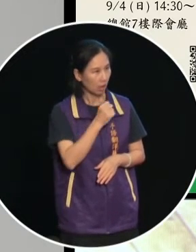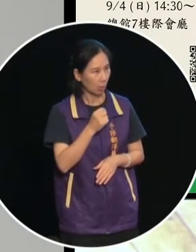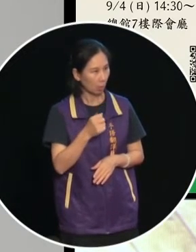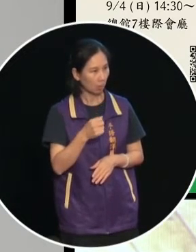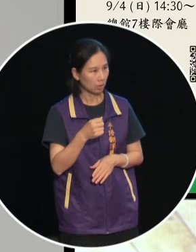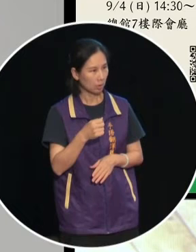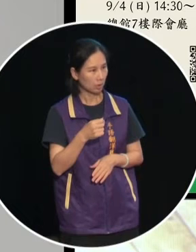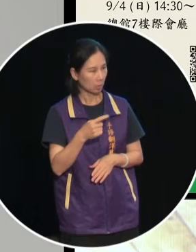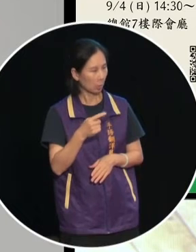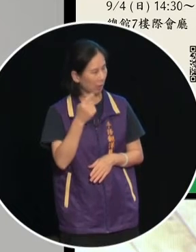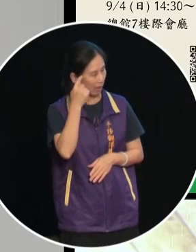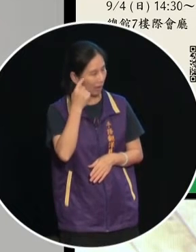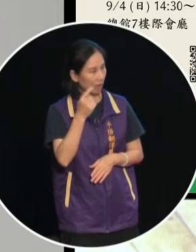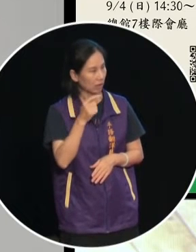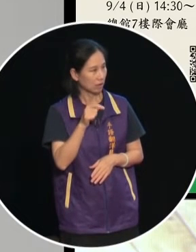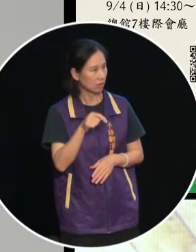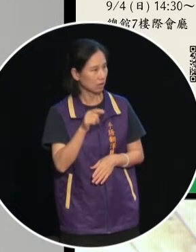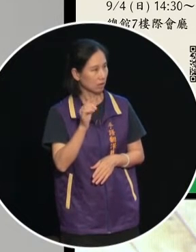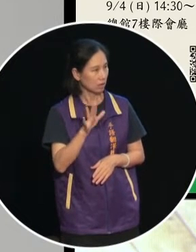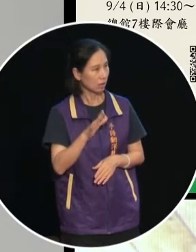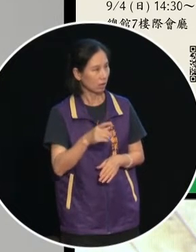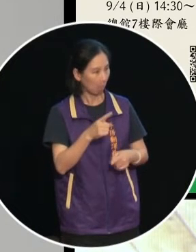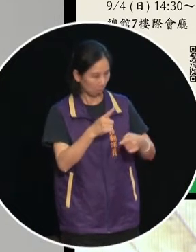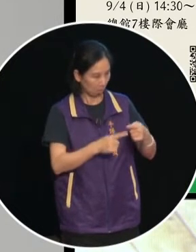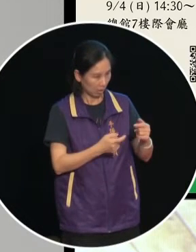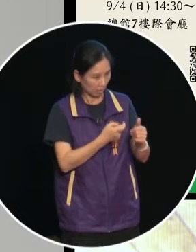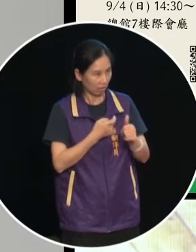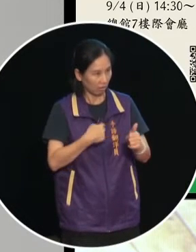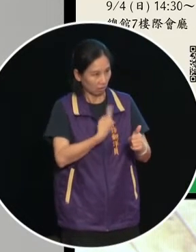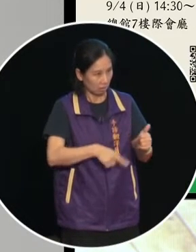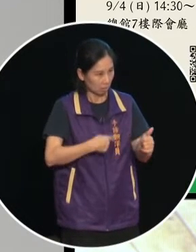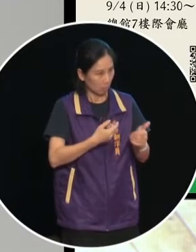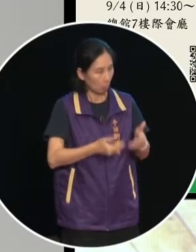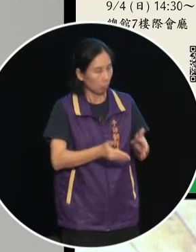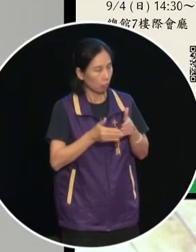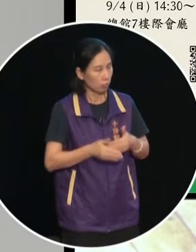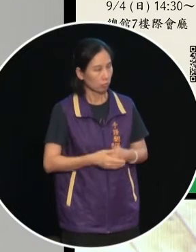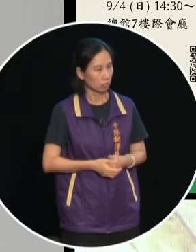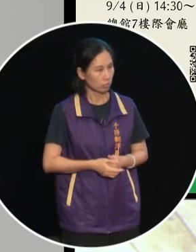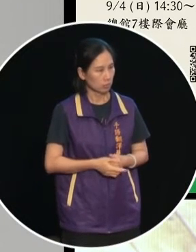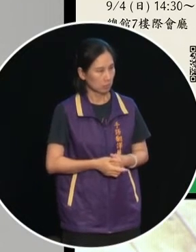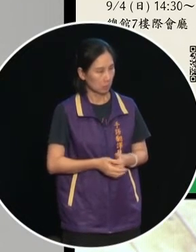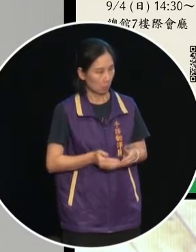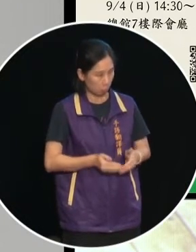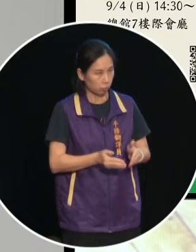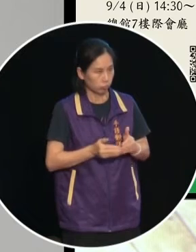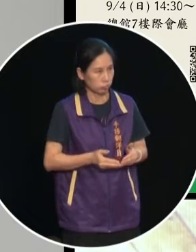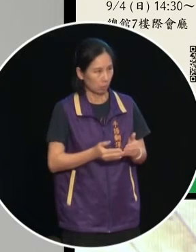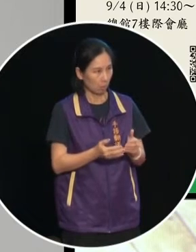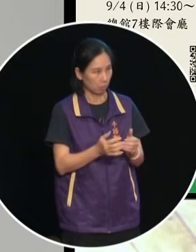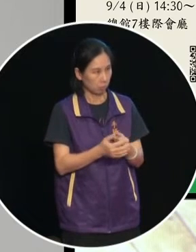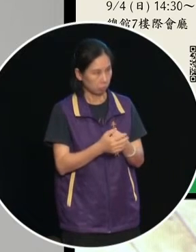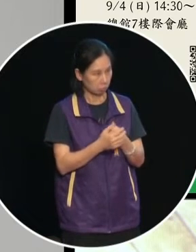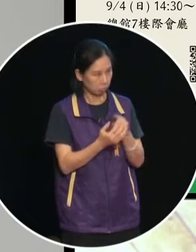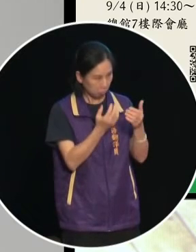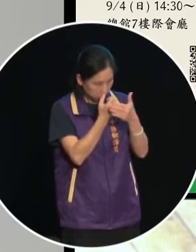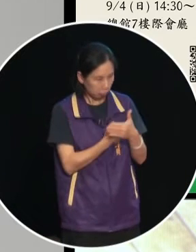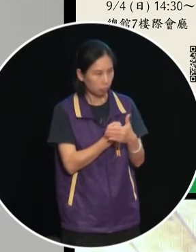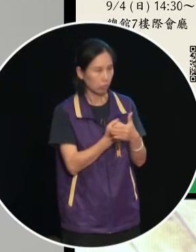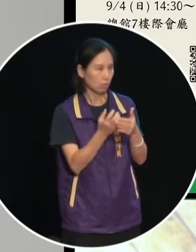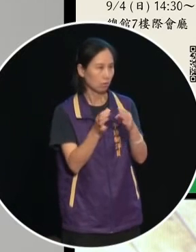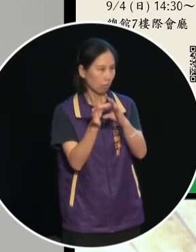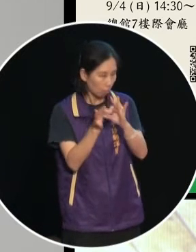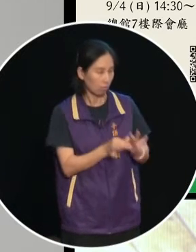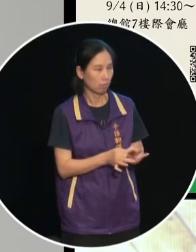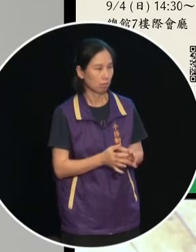的概念，半导体很重要，台湾最领先，那我们要一定要守住台湾。我觉得台湾目前的这个情况